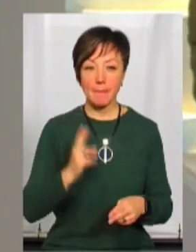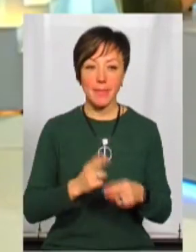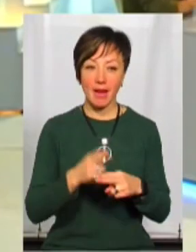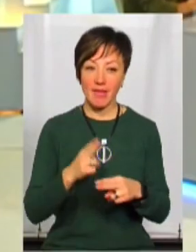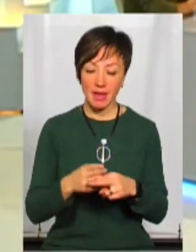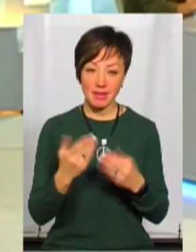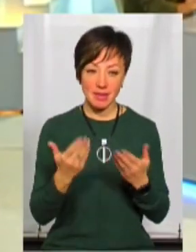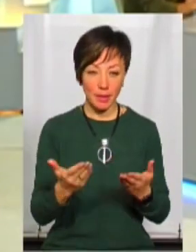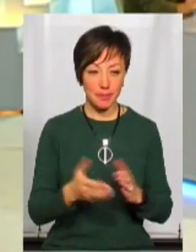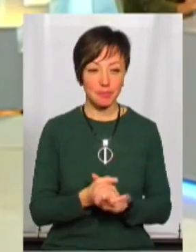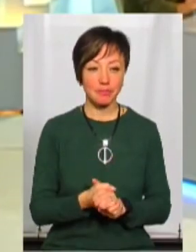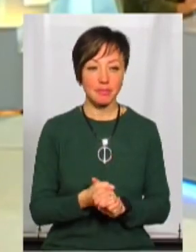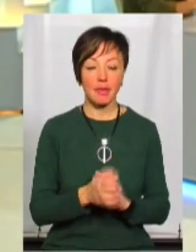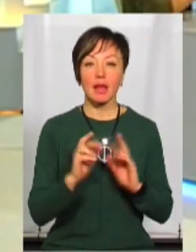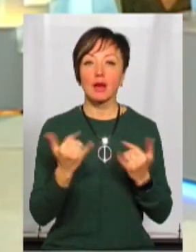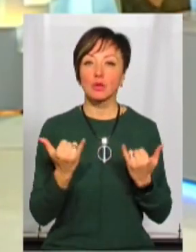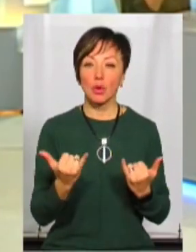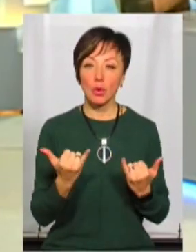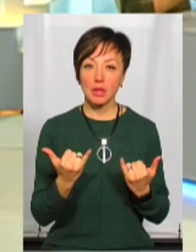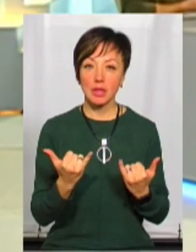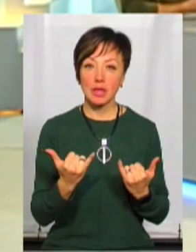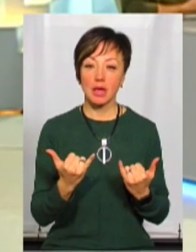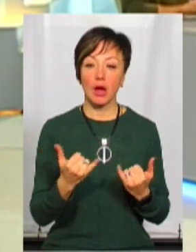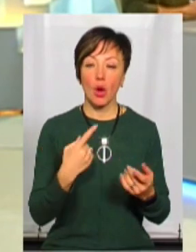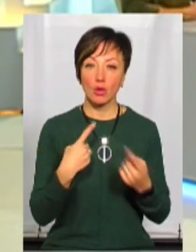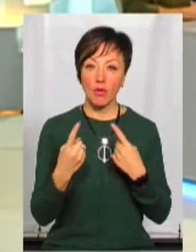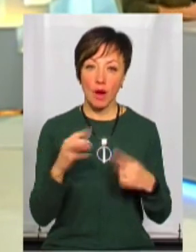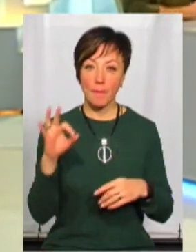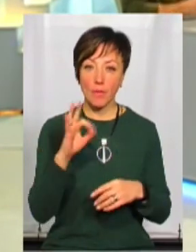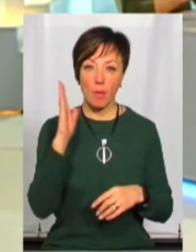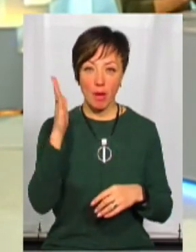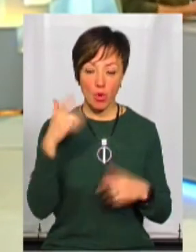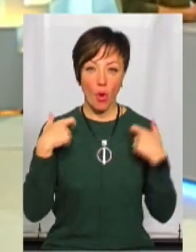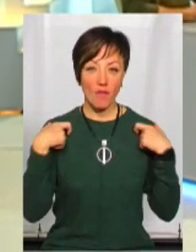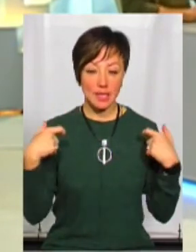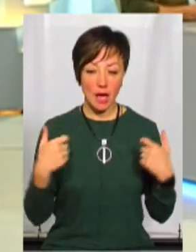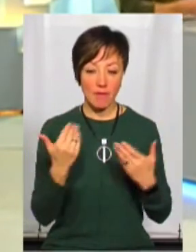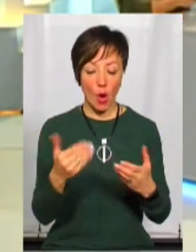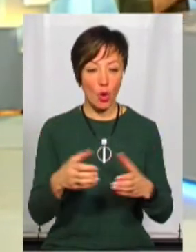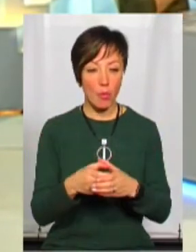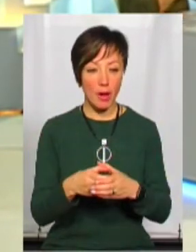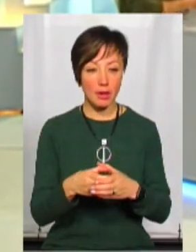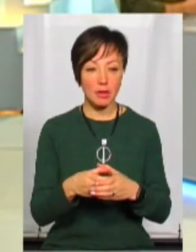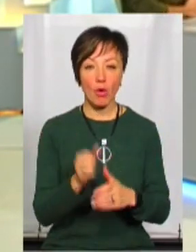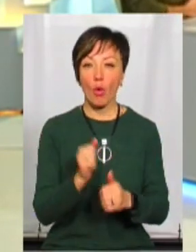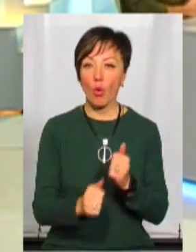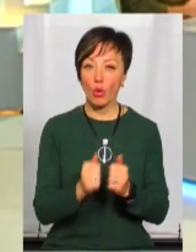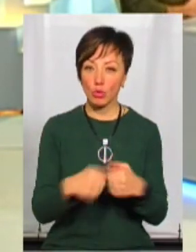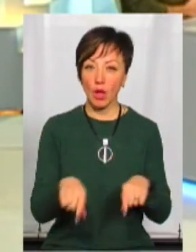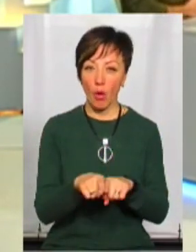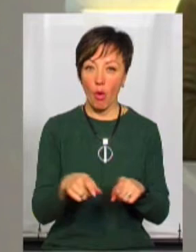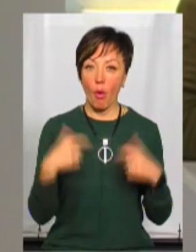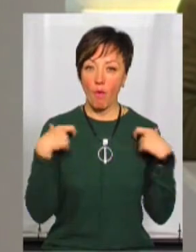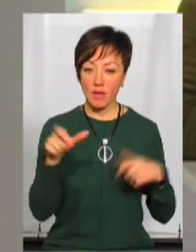превенції. От, як ми сьогодні цілий ефір розмовляємо про майбутніх офіцерів громади, в кожного такого